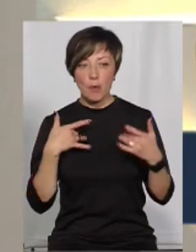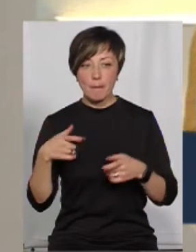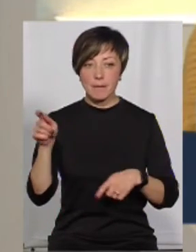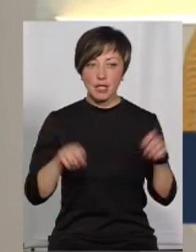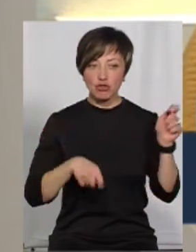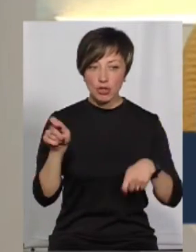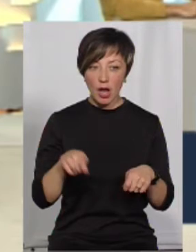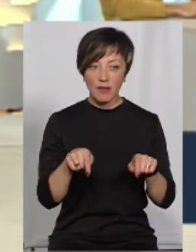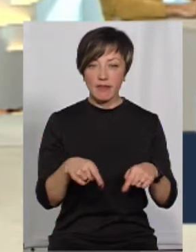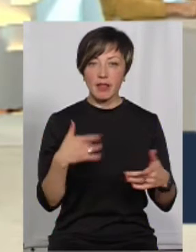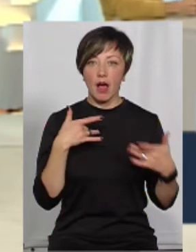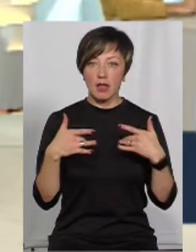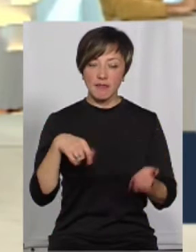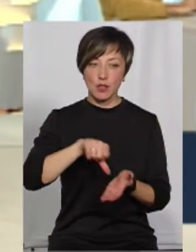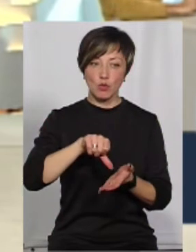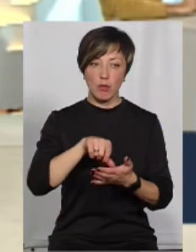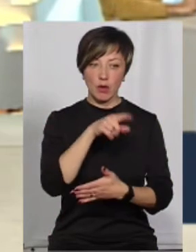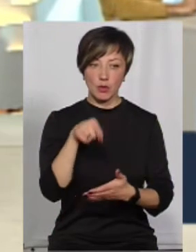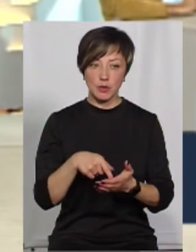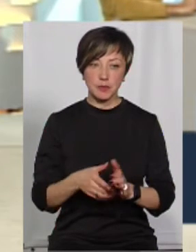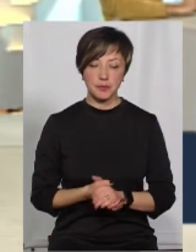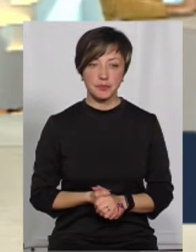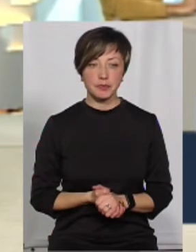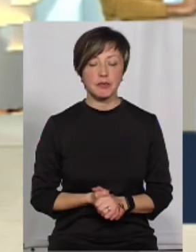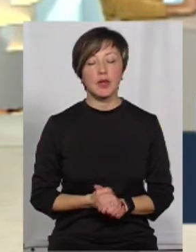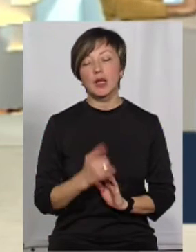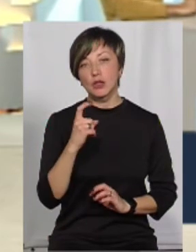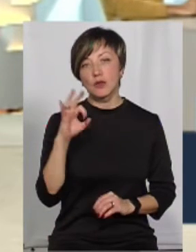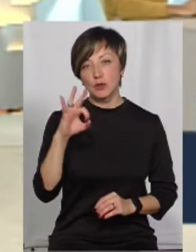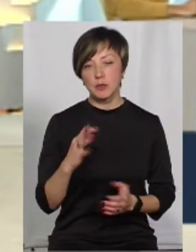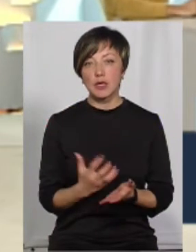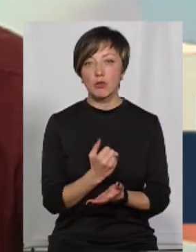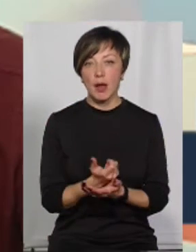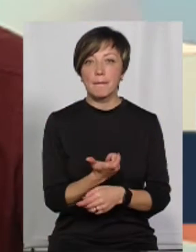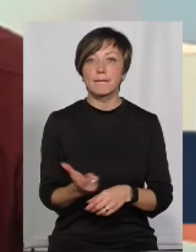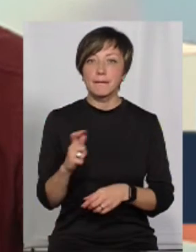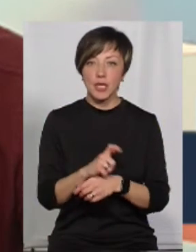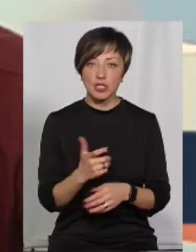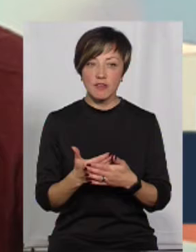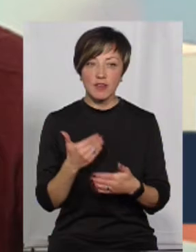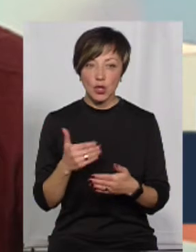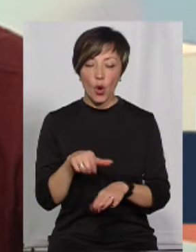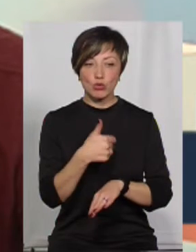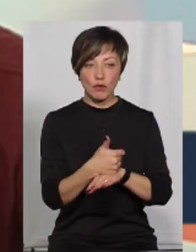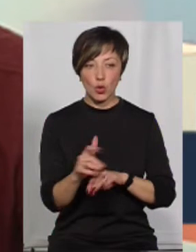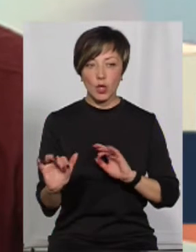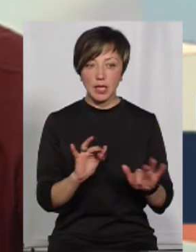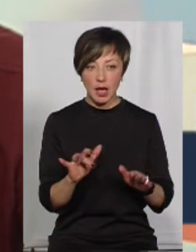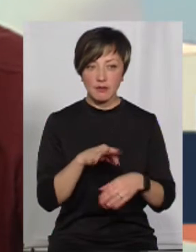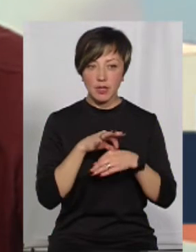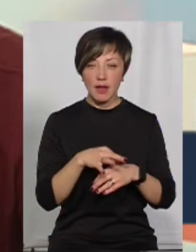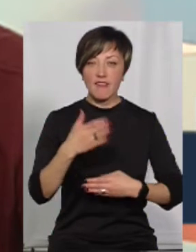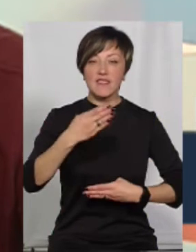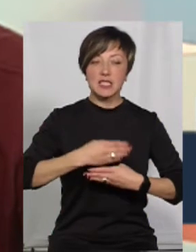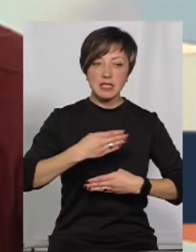які приїжджають і в театрі виступають? Однозначно ми заробляємо більше від основної діяльності, яку ми ведемо.